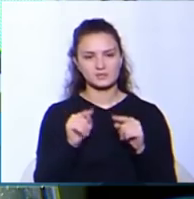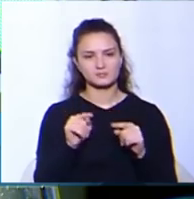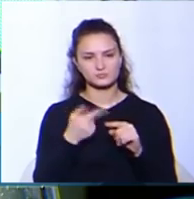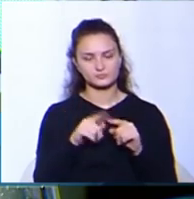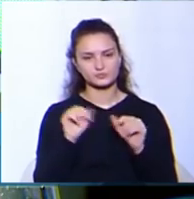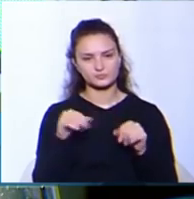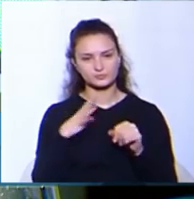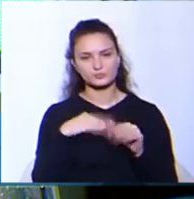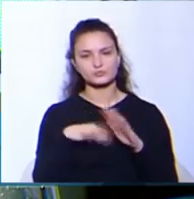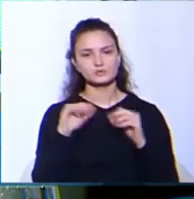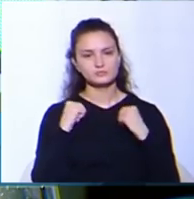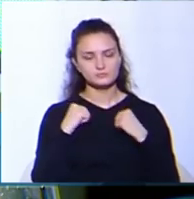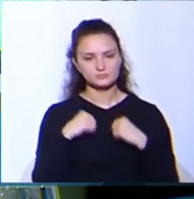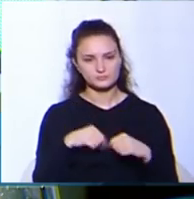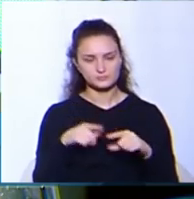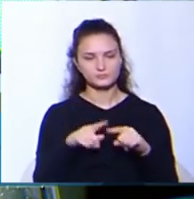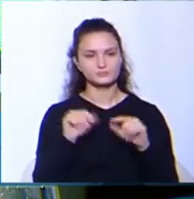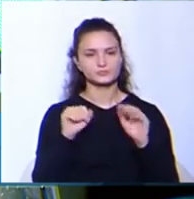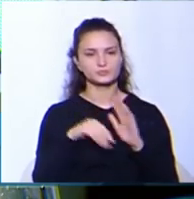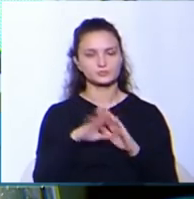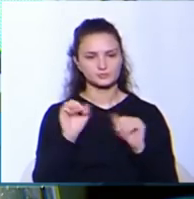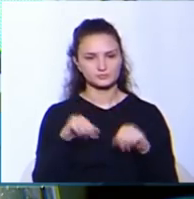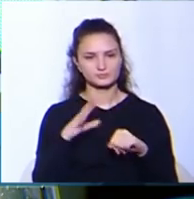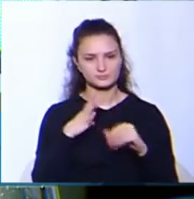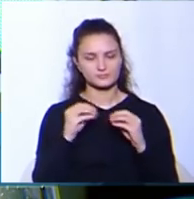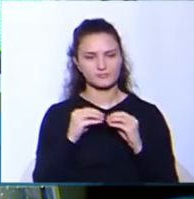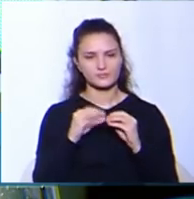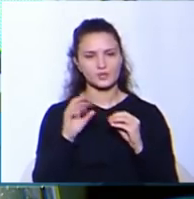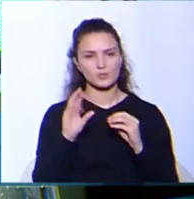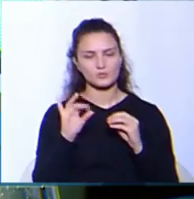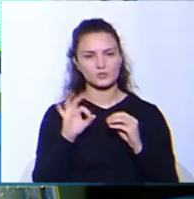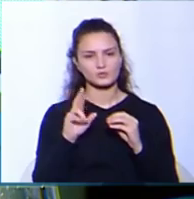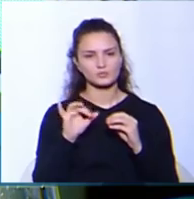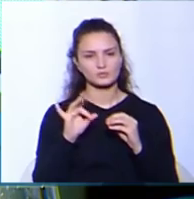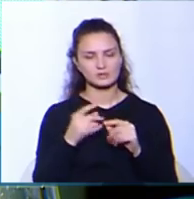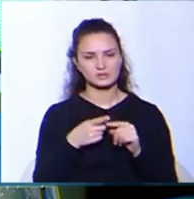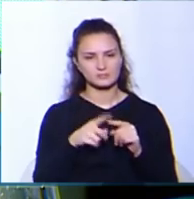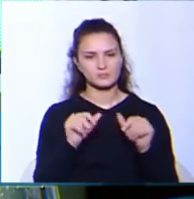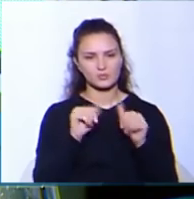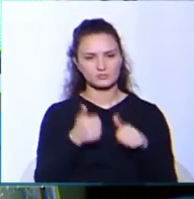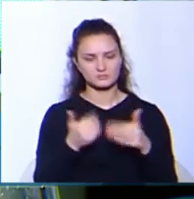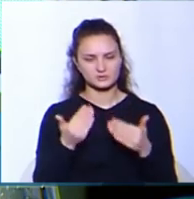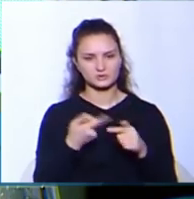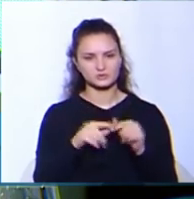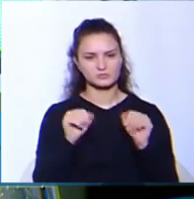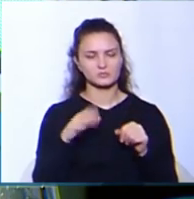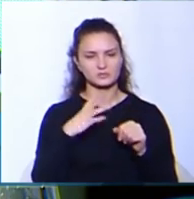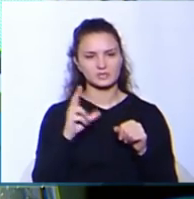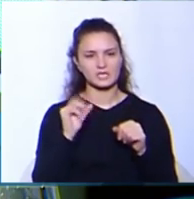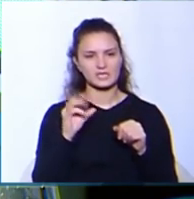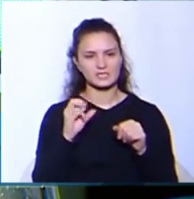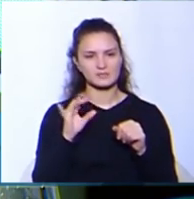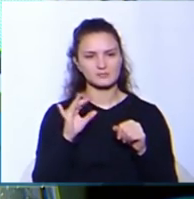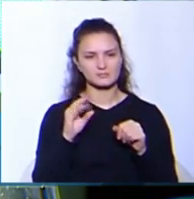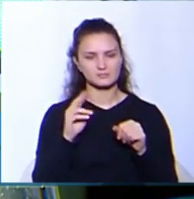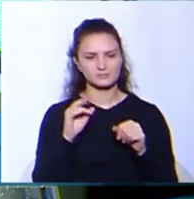იყოს უფრო დამამშვიდებელი, შეიძლება იყოს იგივე ვთქვათ ოპიოიდური ტიპის, შესაძლებელია იყოს კანაბინოიდური